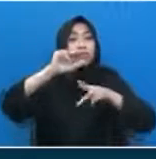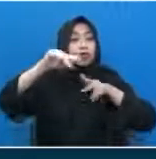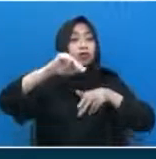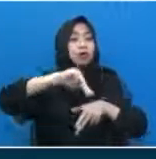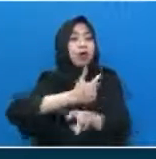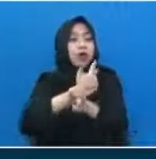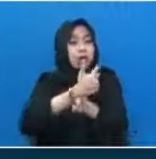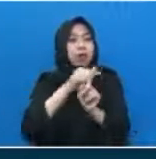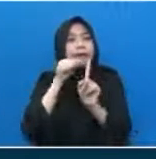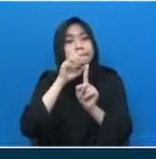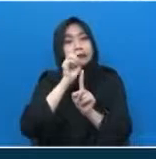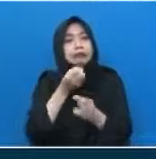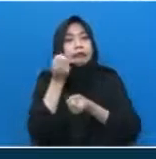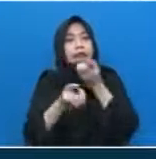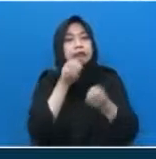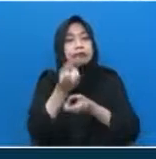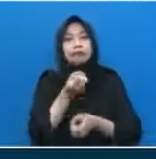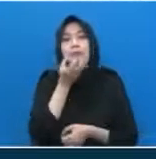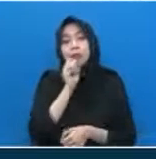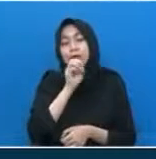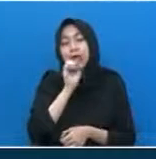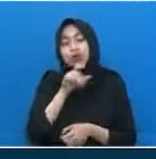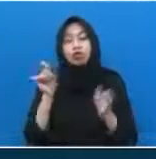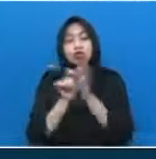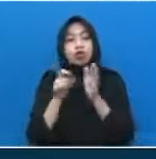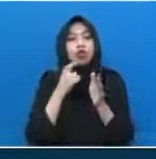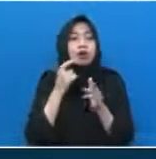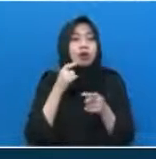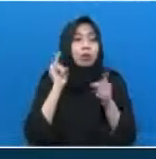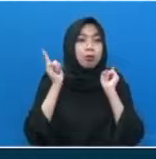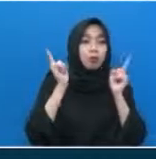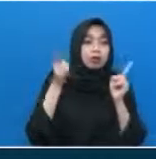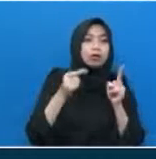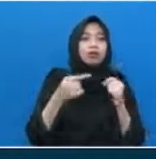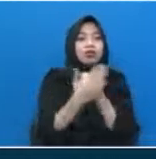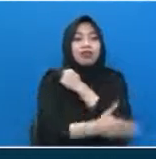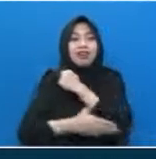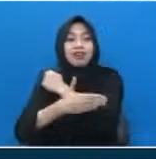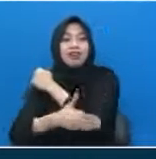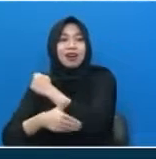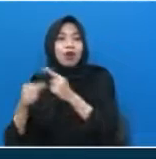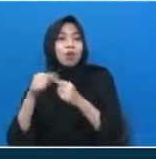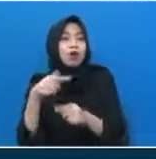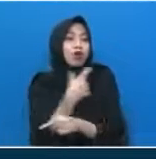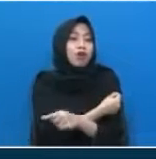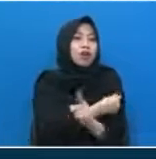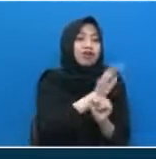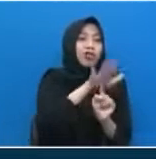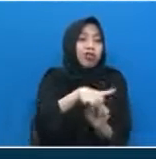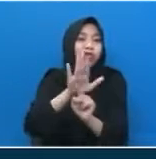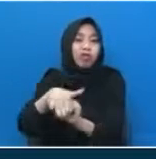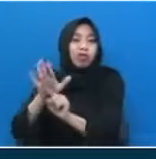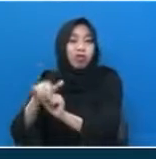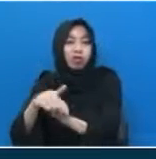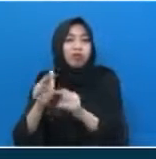presiden menyinggung sejumlah isu global diantaranya adalah politisasi dan diskriminasi antarnegara perihal vaksin coffee